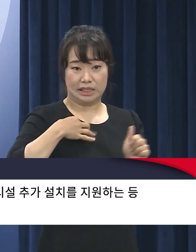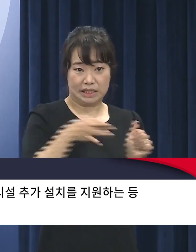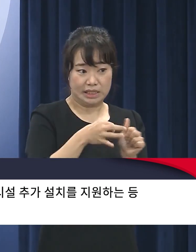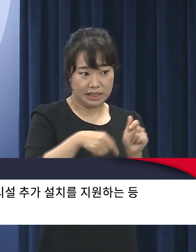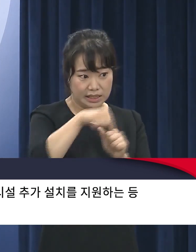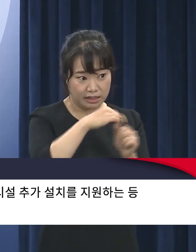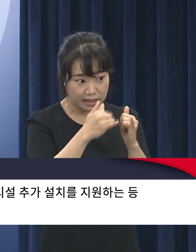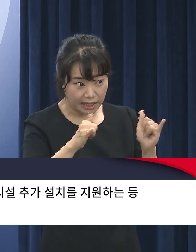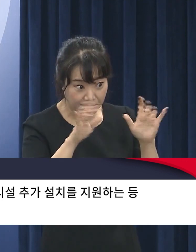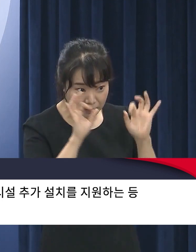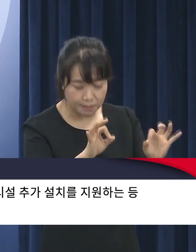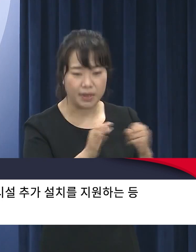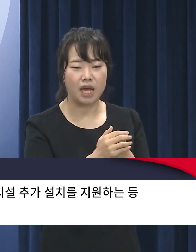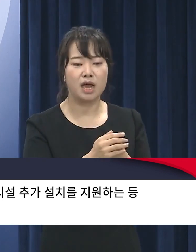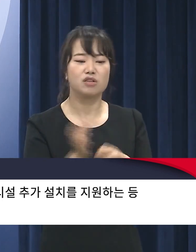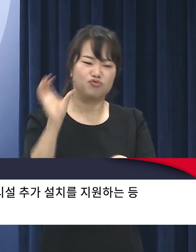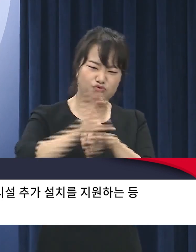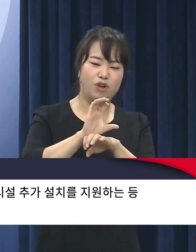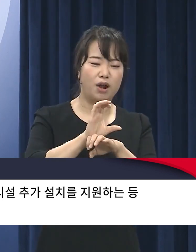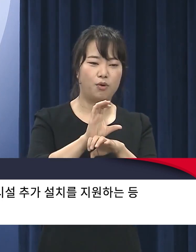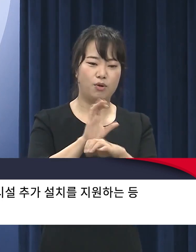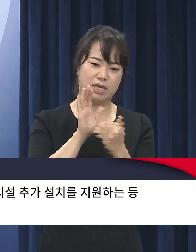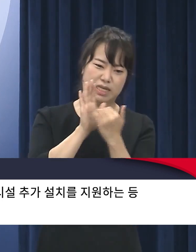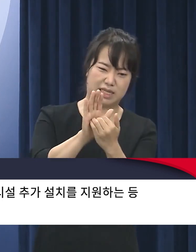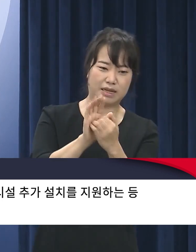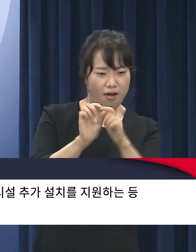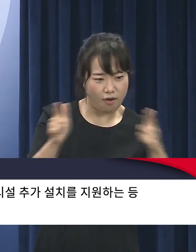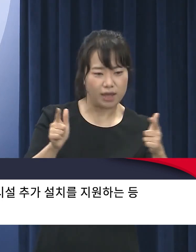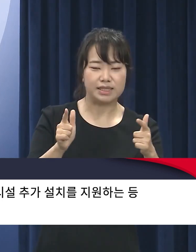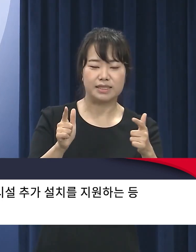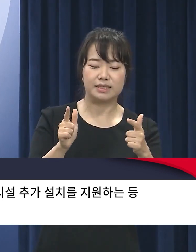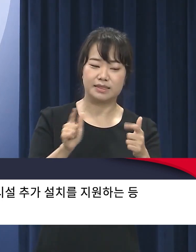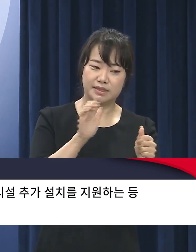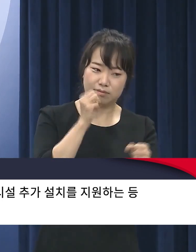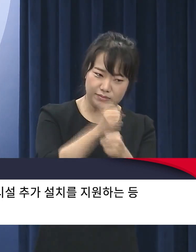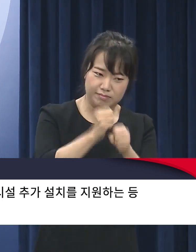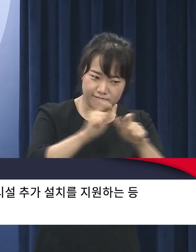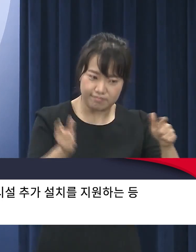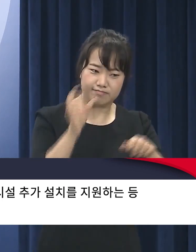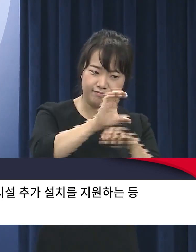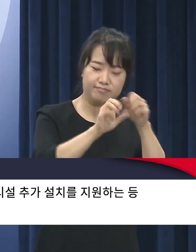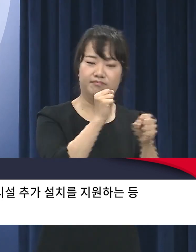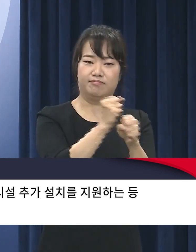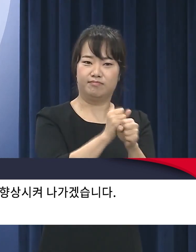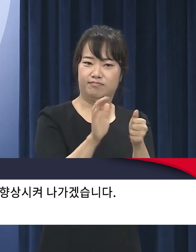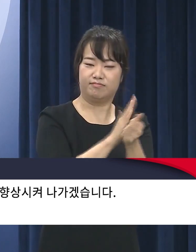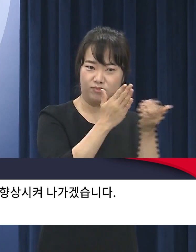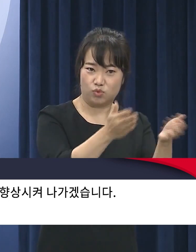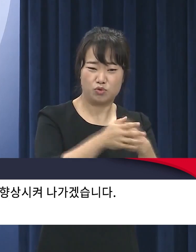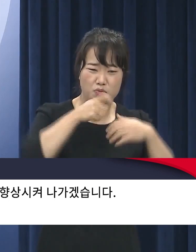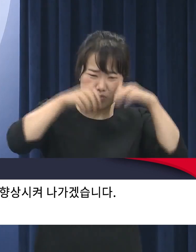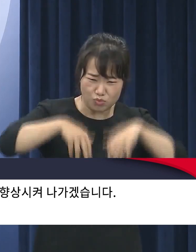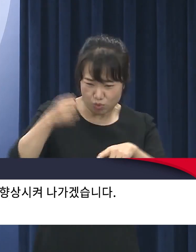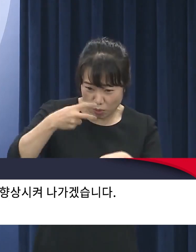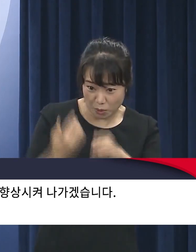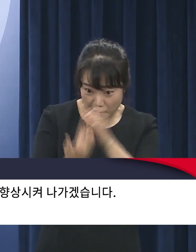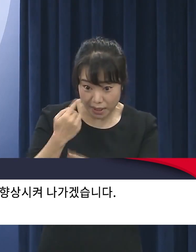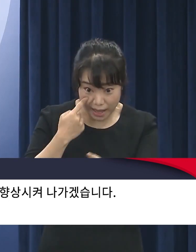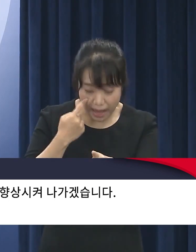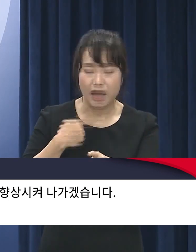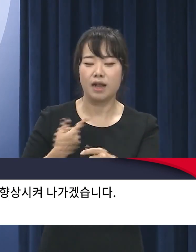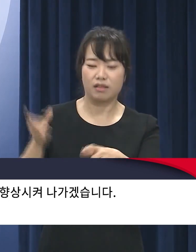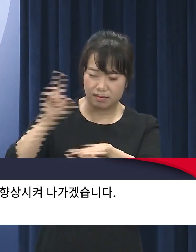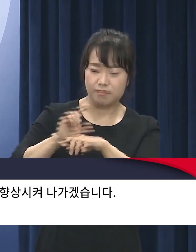침수 방지 시설 추가 설치를 지원하는 등 재해 취약 가구에 대한 지원도 강화합니다. 이를